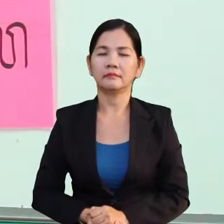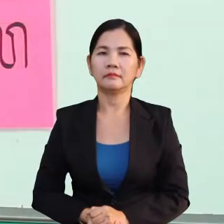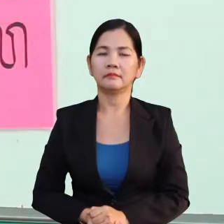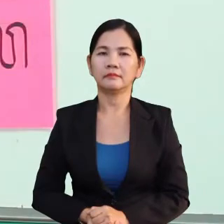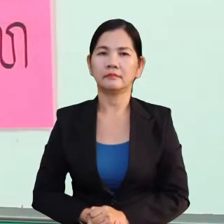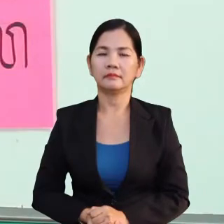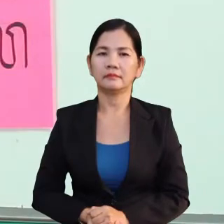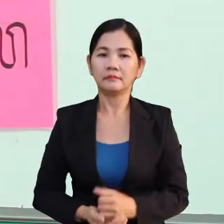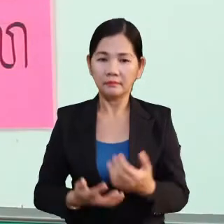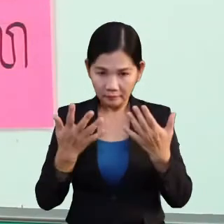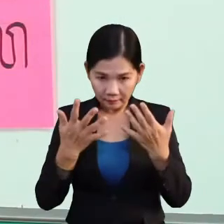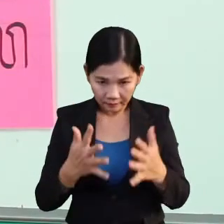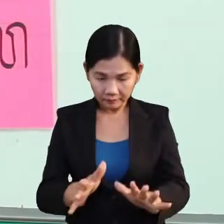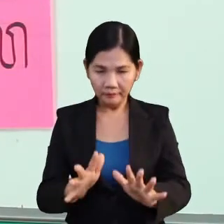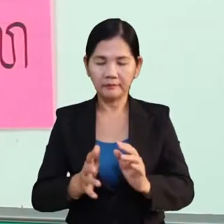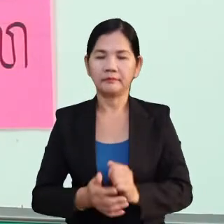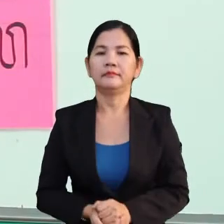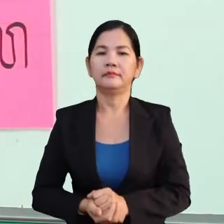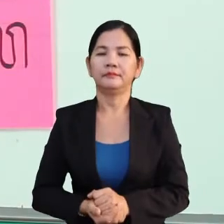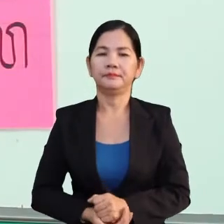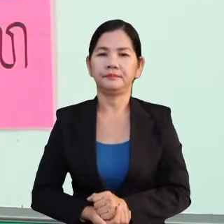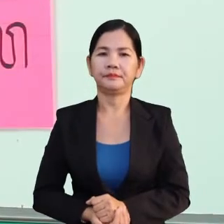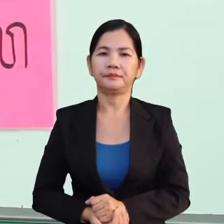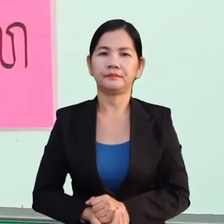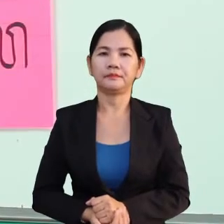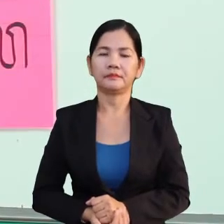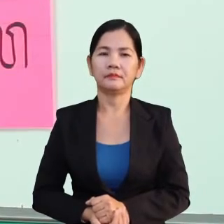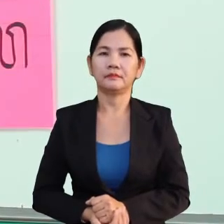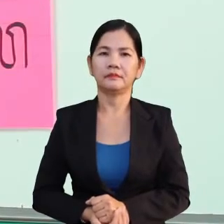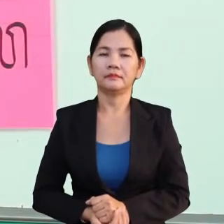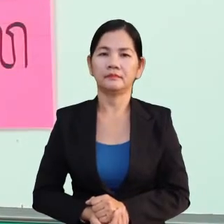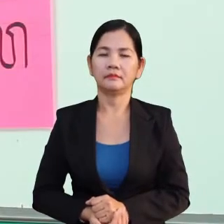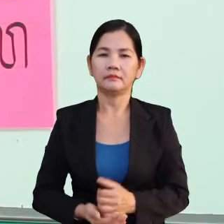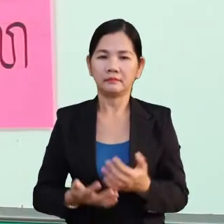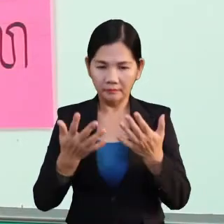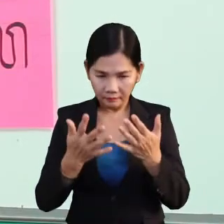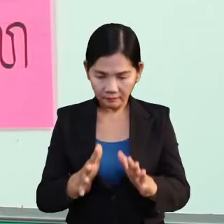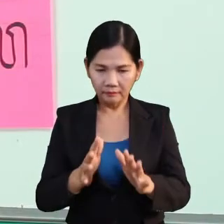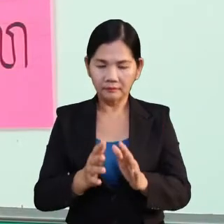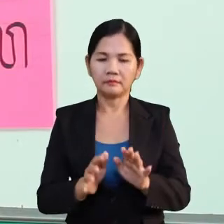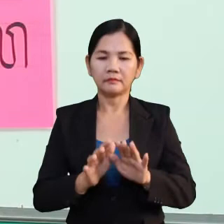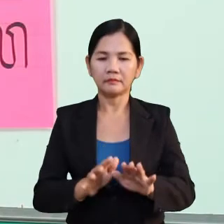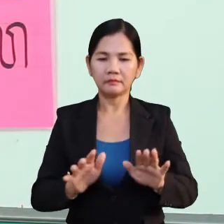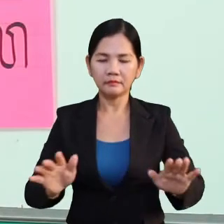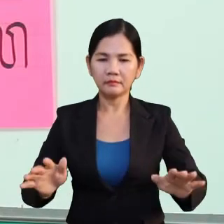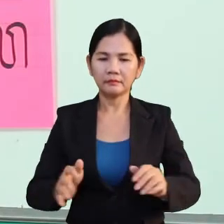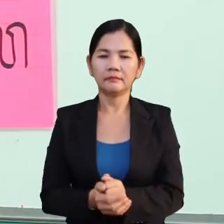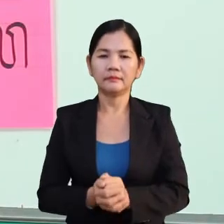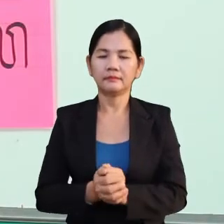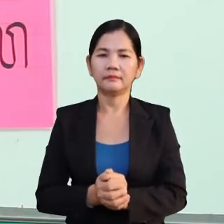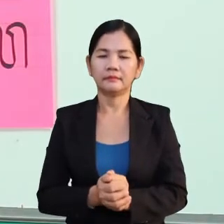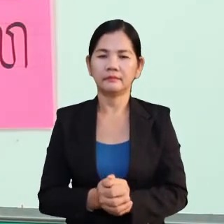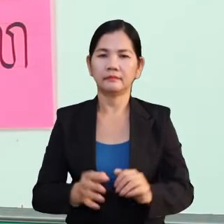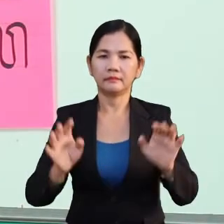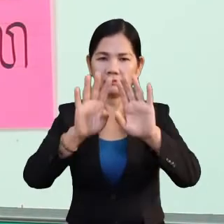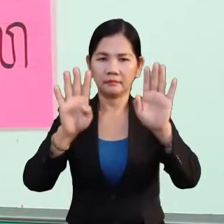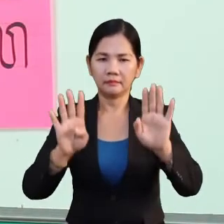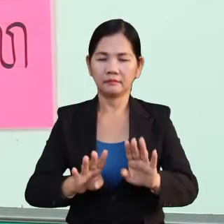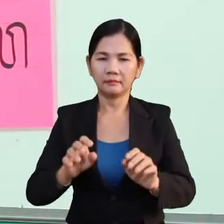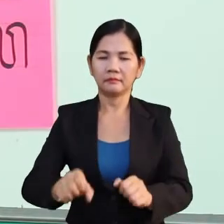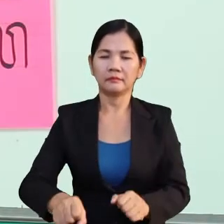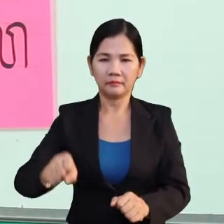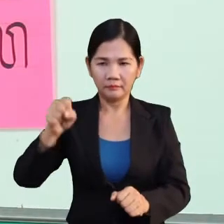ចារួចរាល់ហើយឬនៅកូនចាបោះរួចរាល់ហើយកូនកូនលើកក្តារឈ្នួនកូនឡើង